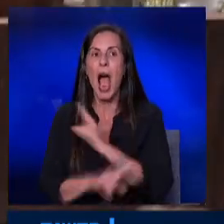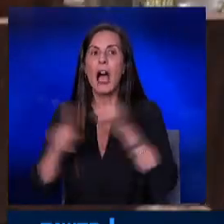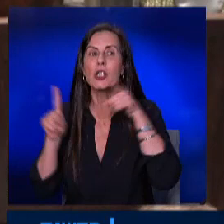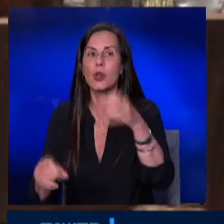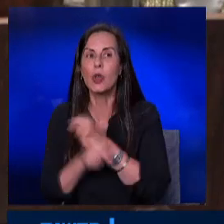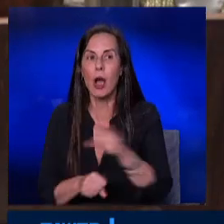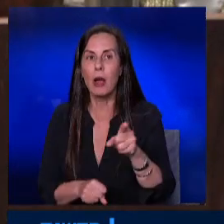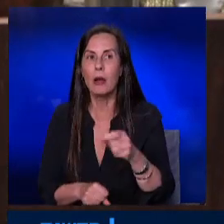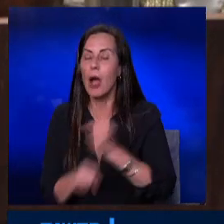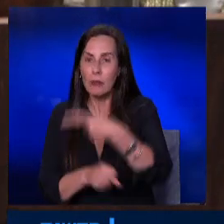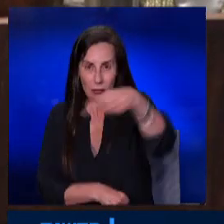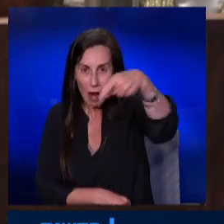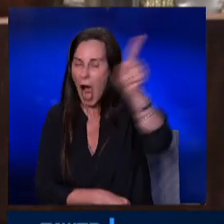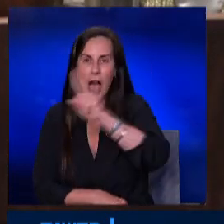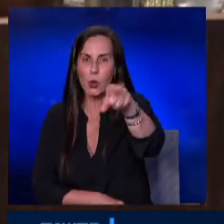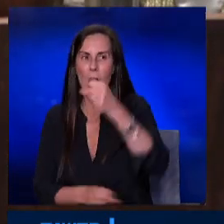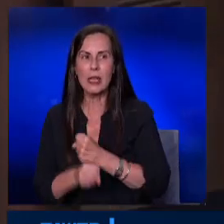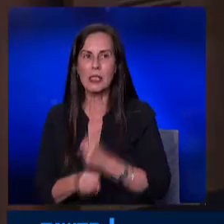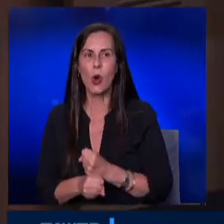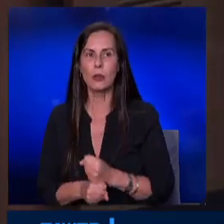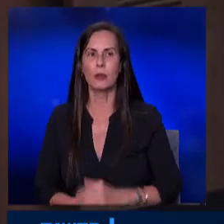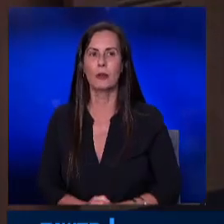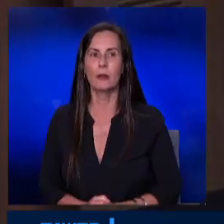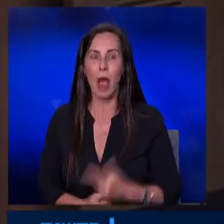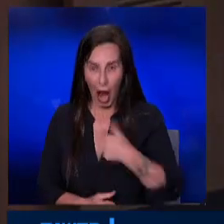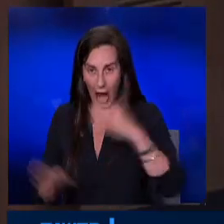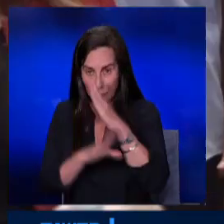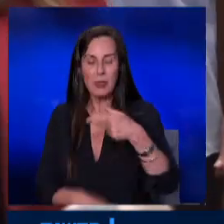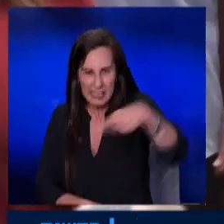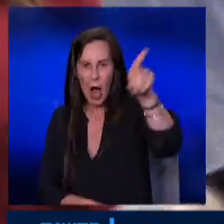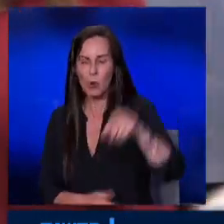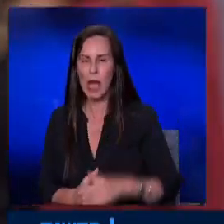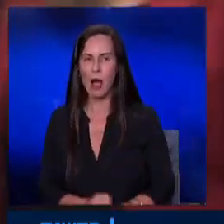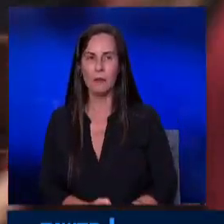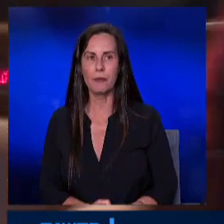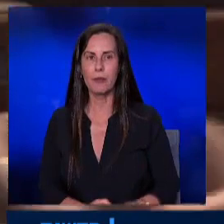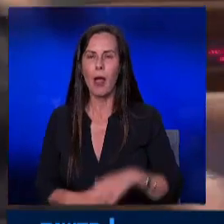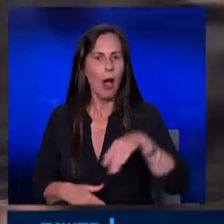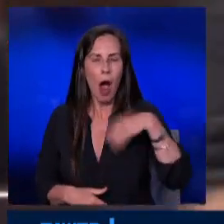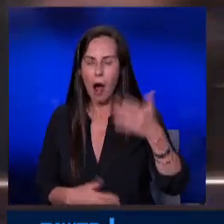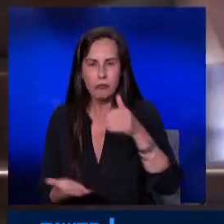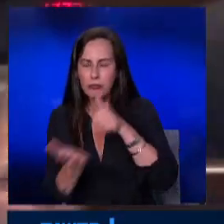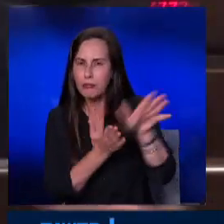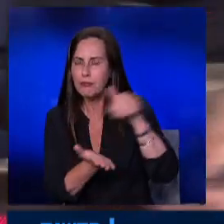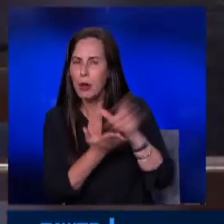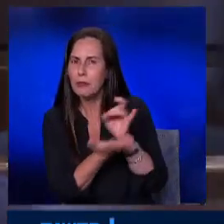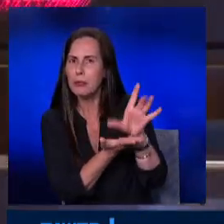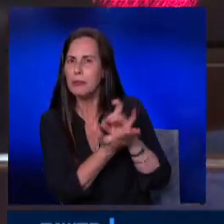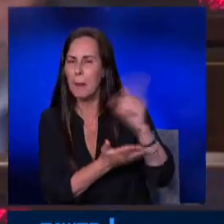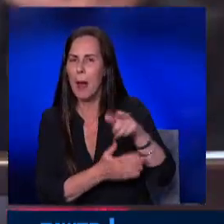אסור לך לעשות ככה עם היד הזה שתדבר. אני מחבל, צא החוצה. בזה אחר זה הם סולקו החוצה.